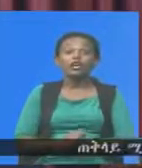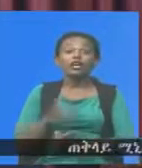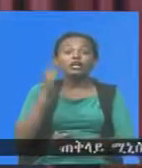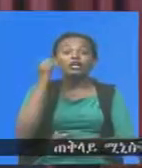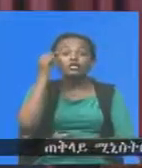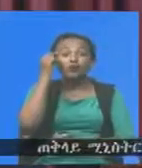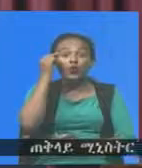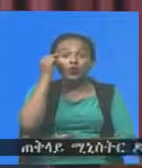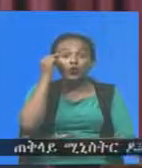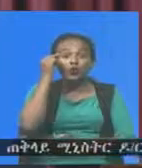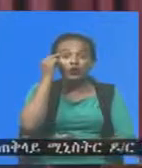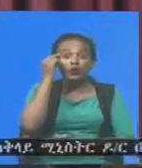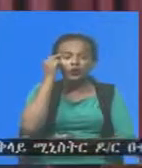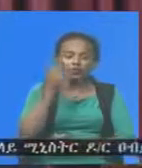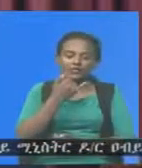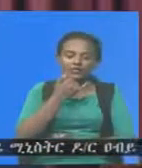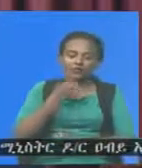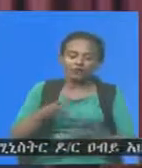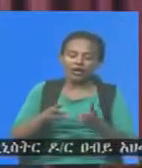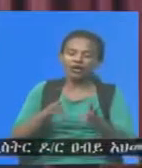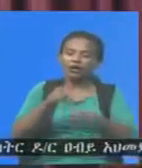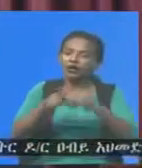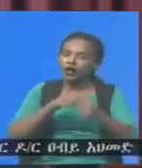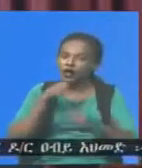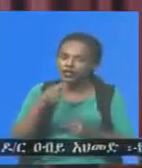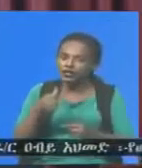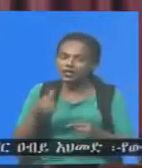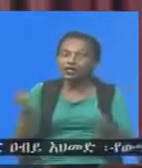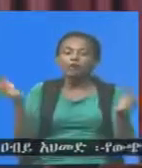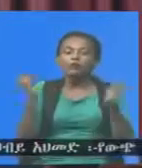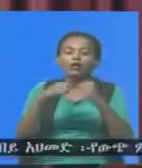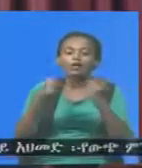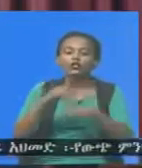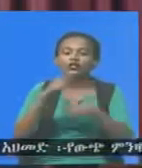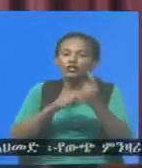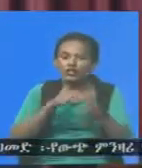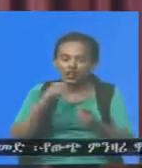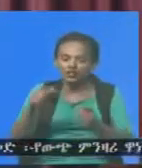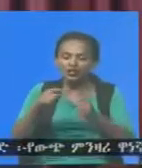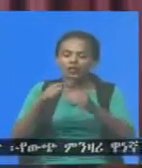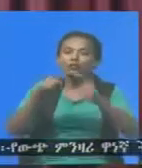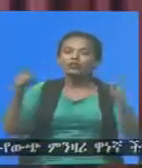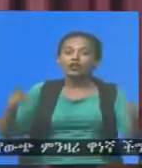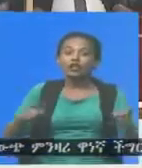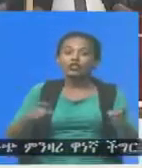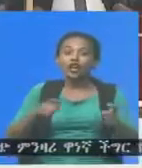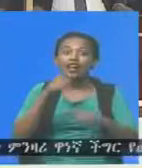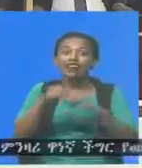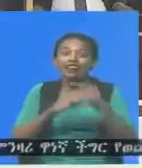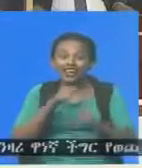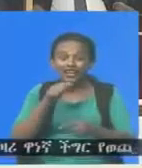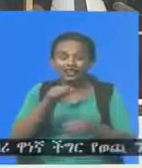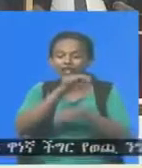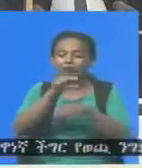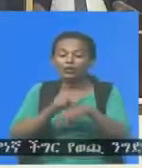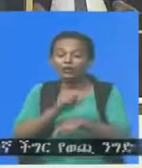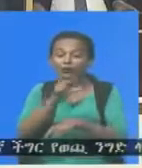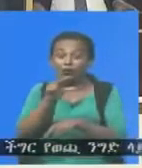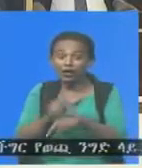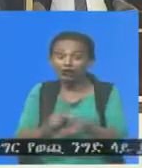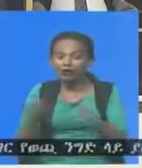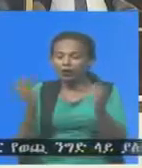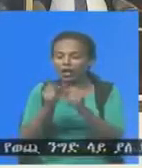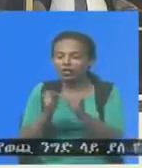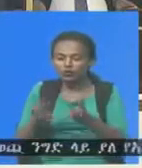ሲቆረቆር በስተት መንገድ እንዳይሄድ፣ በግጭት እንዳይሄድ፣ በጥላቻ እንዳይሄድ፣ ብሔርን ብሔር በሚያጋጭ መንገድ